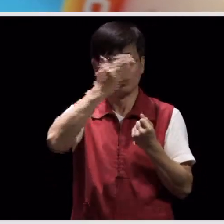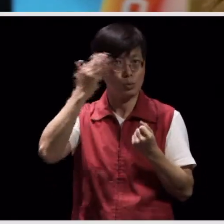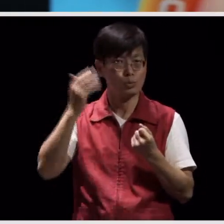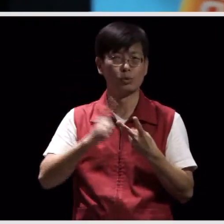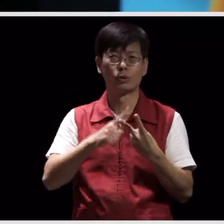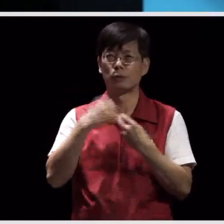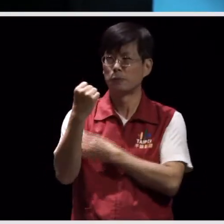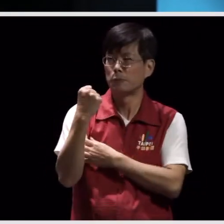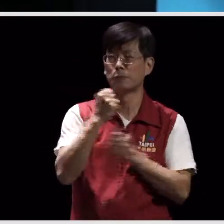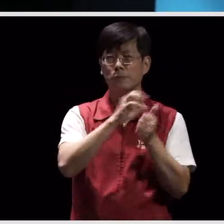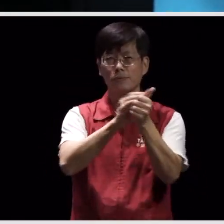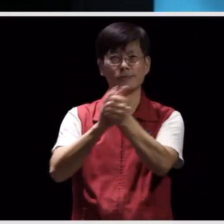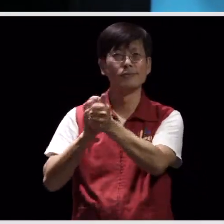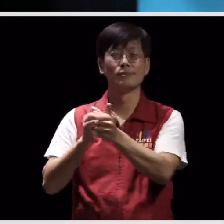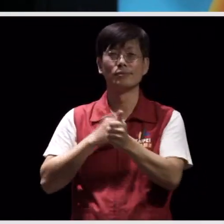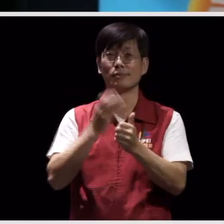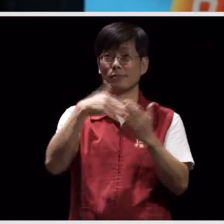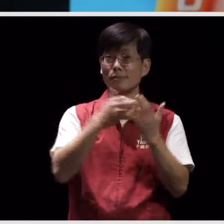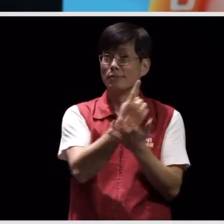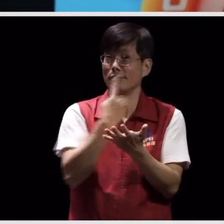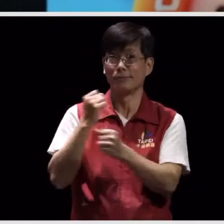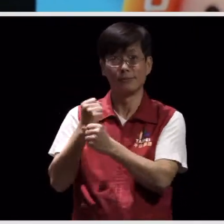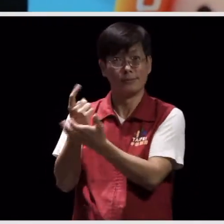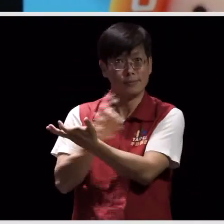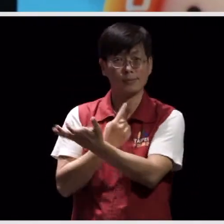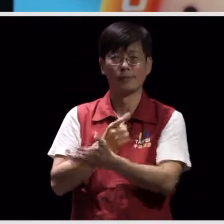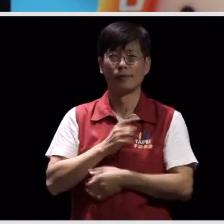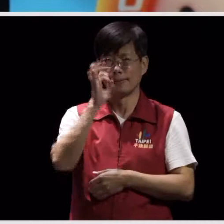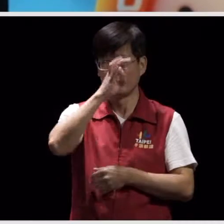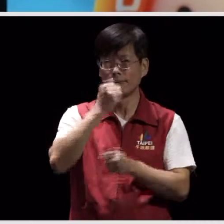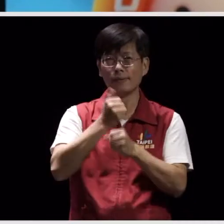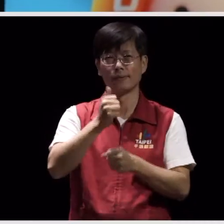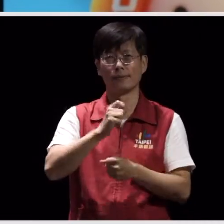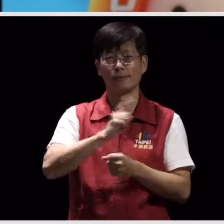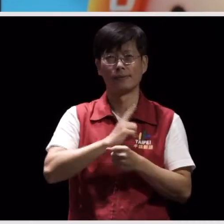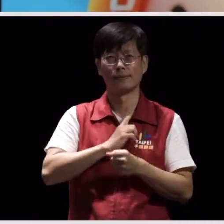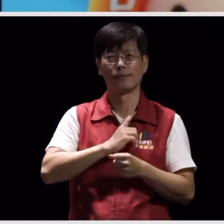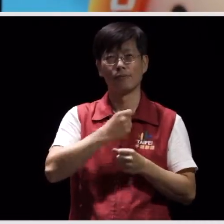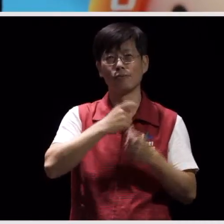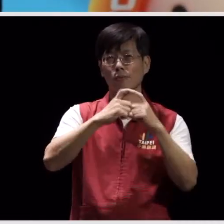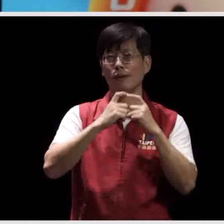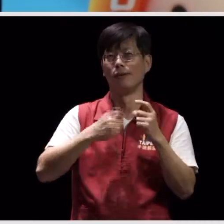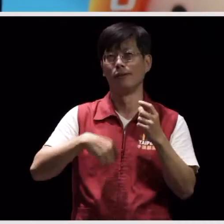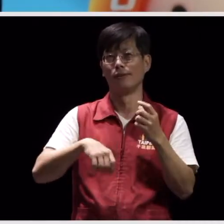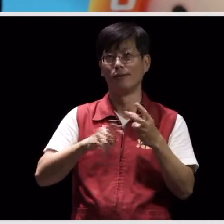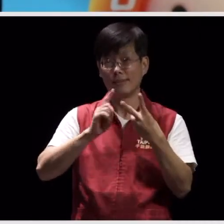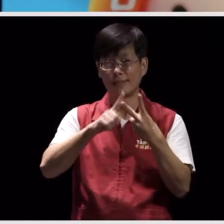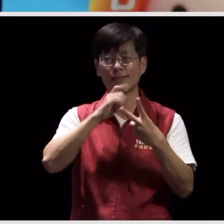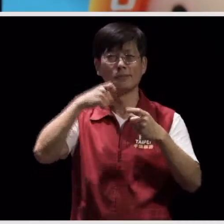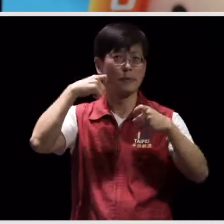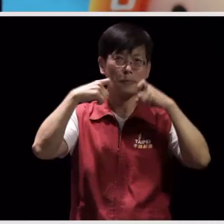过一直努力一直学习，离开学校离开职场，找到自己他所谓的答案。 然后第二个是好奇的故